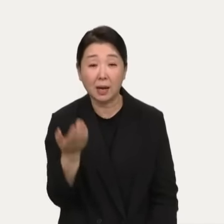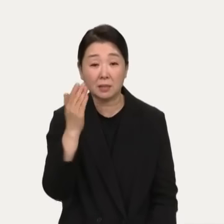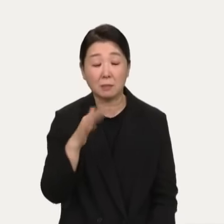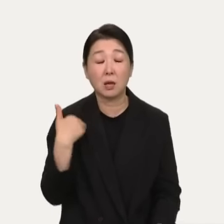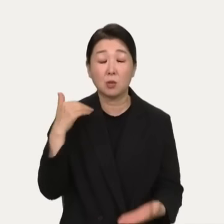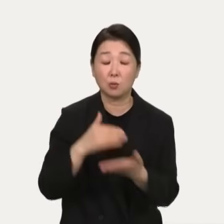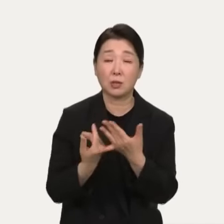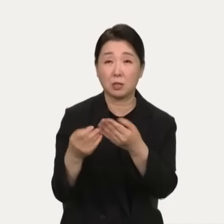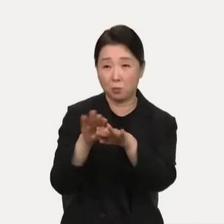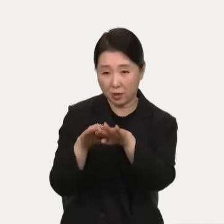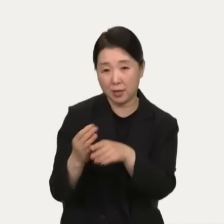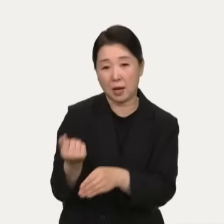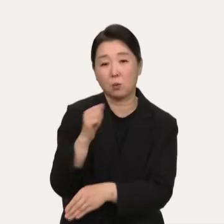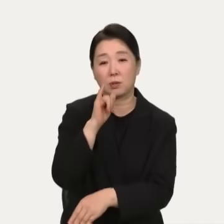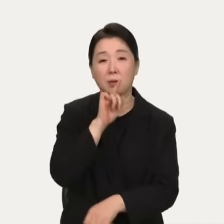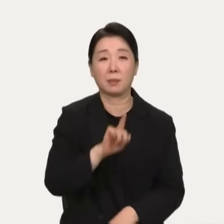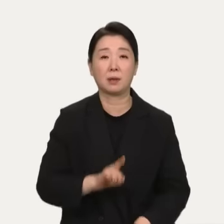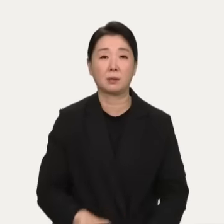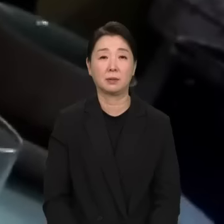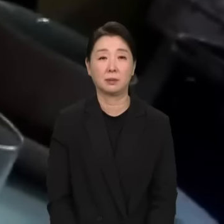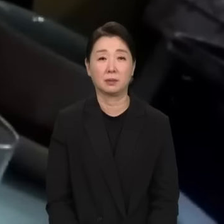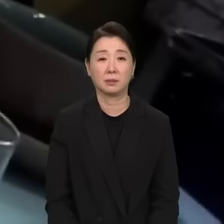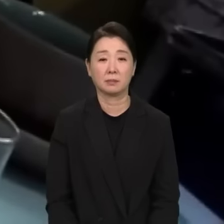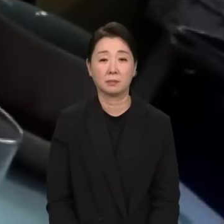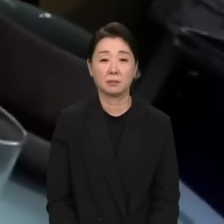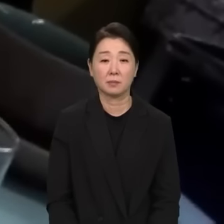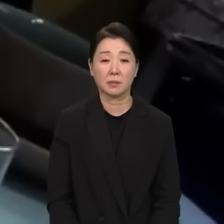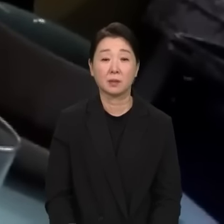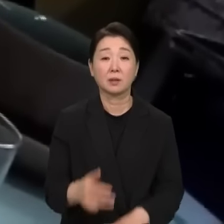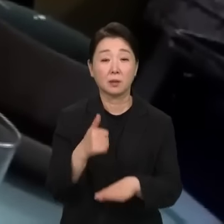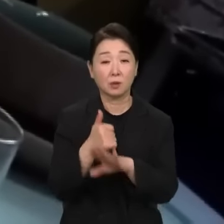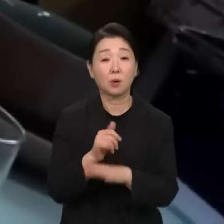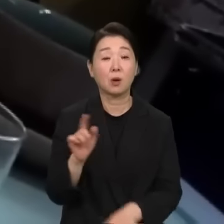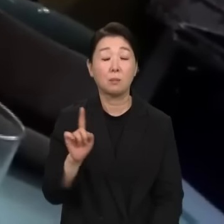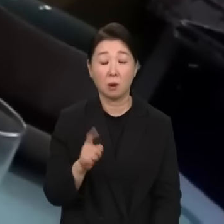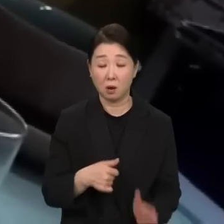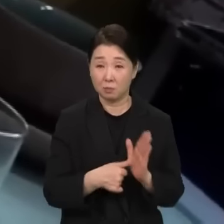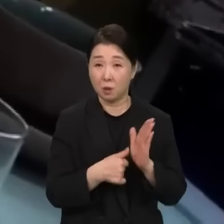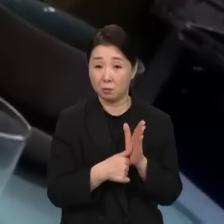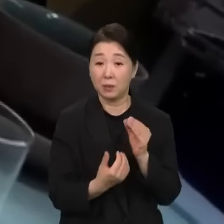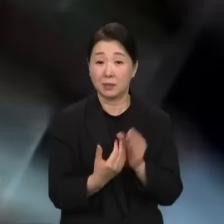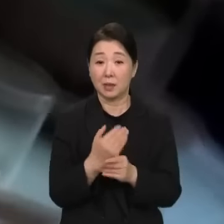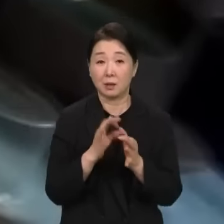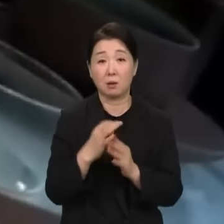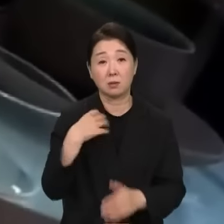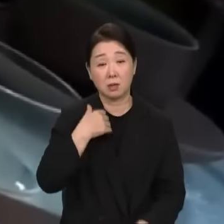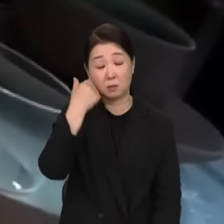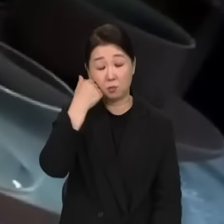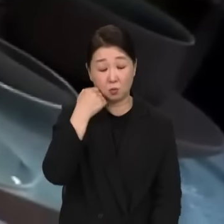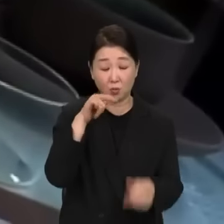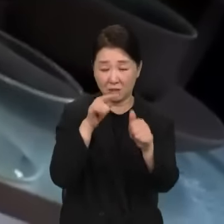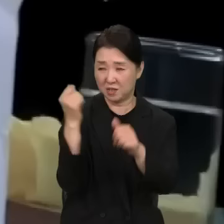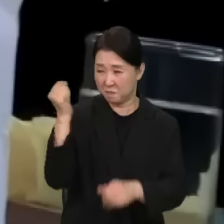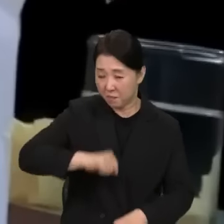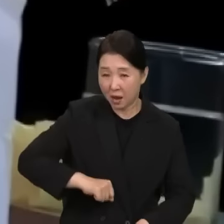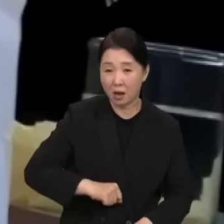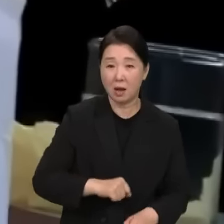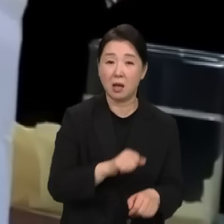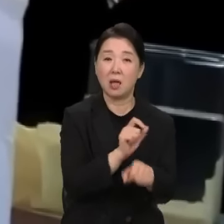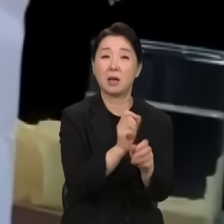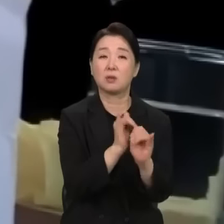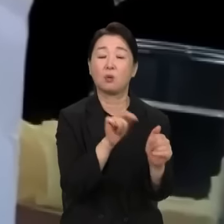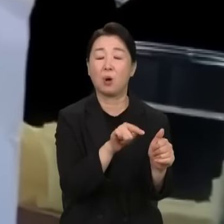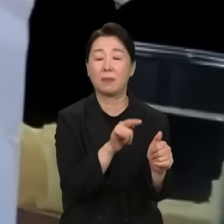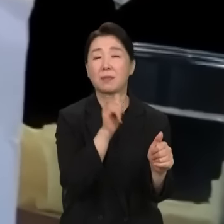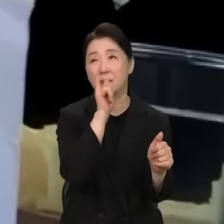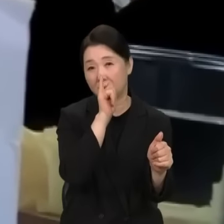다시 포장해 갖고 있었다고도 했습니다. 하지만 결과적으로 명품백 사건의 책임은 지시를 따르지 않는 행정관에게 있다는